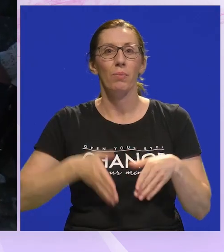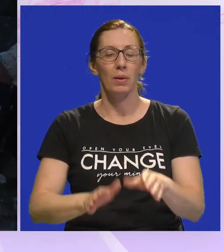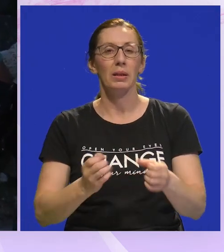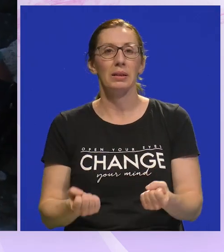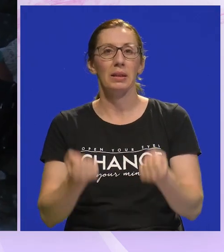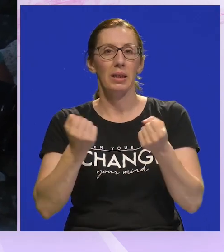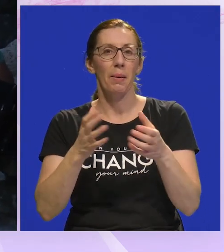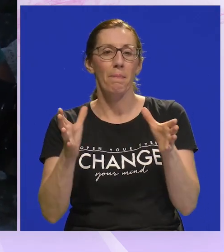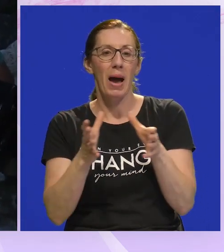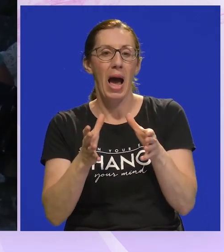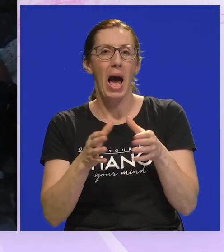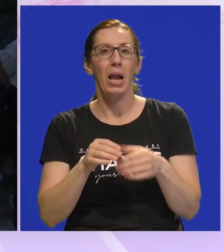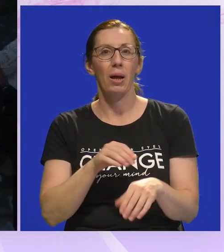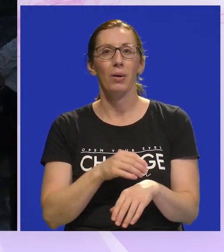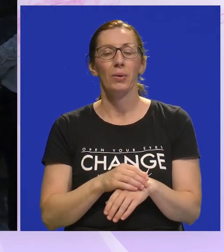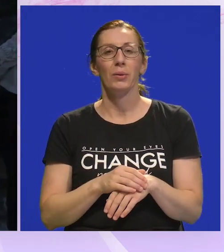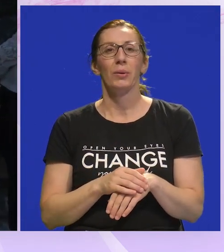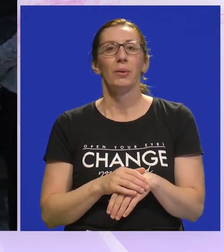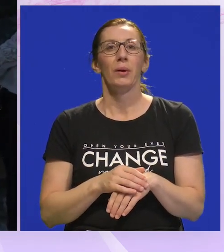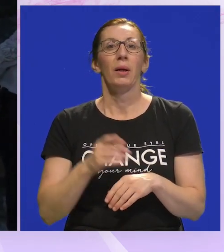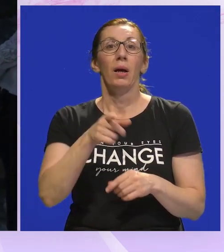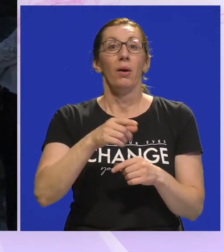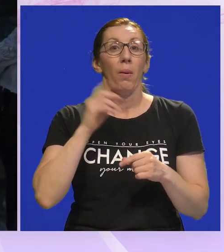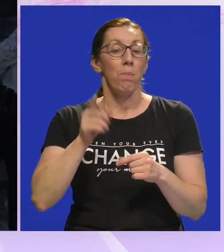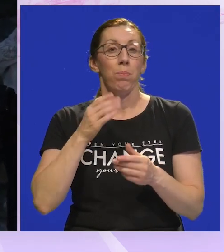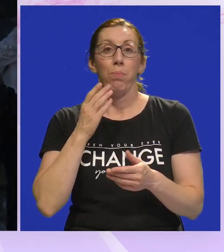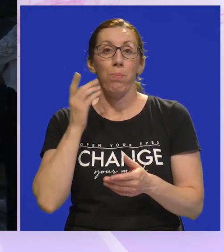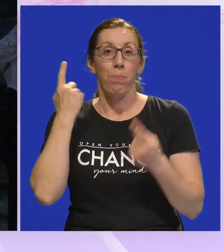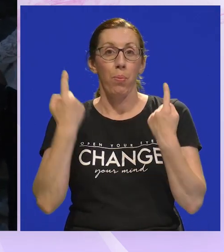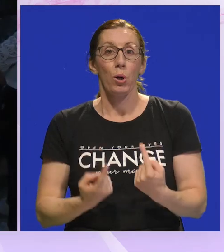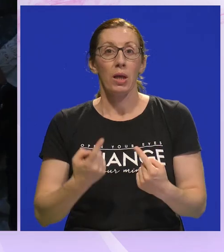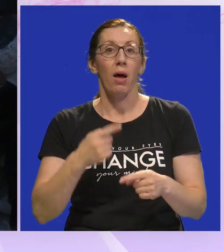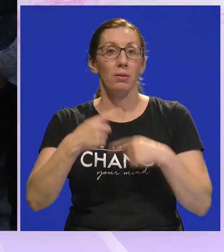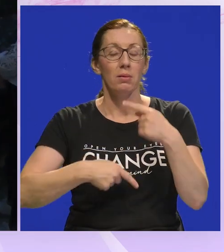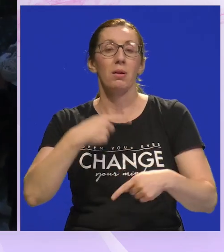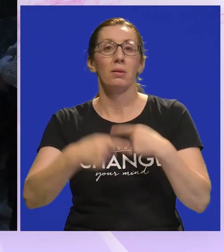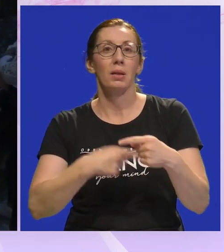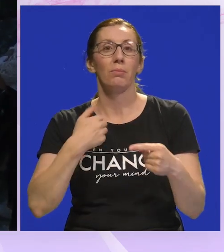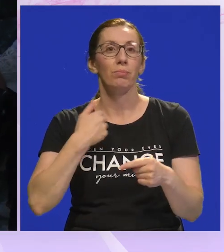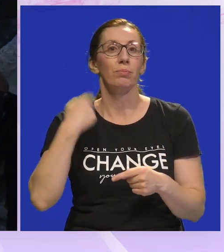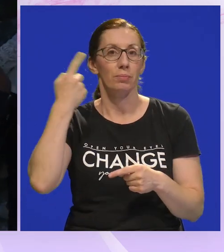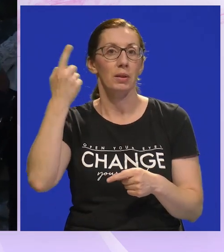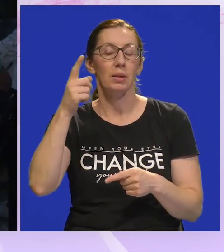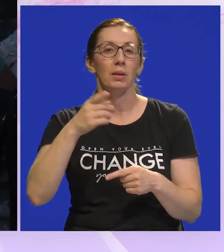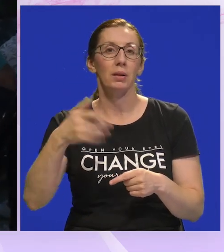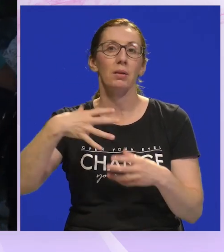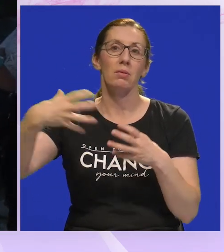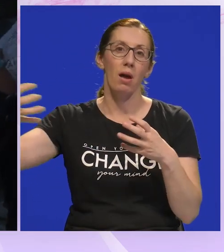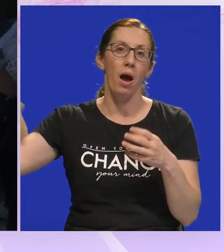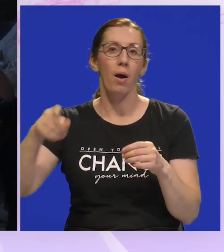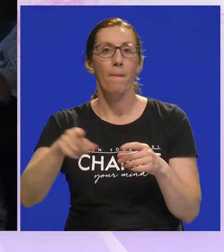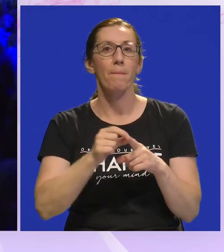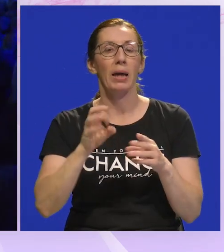male bebe sa malom porođenom težinom. Moram priznati da nekako je ovo sad već stvarno postala tradicija, da se nadam da će